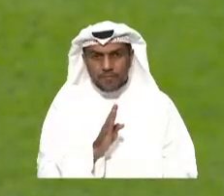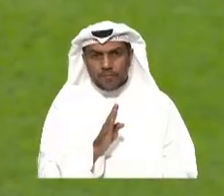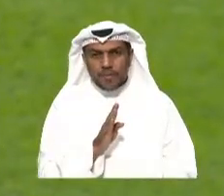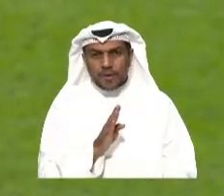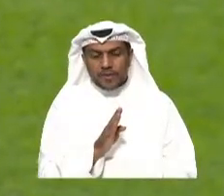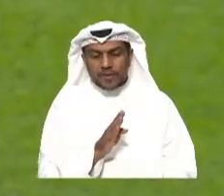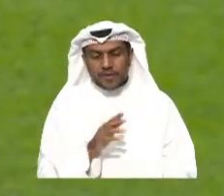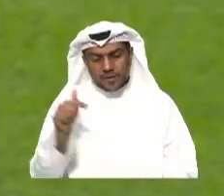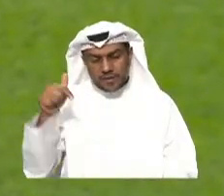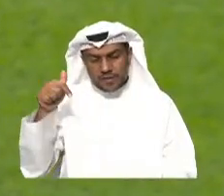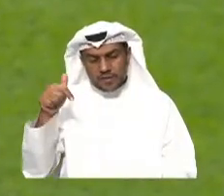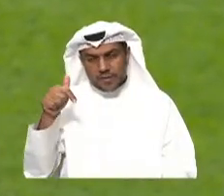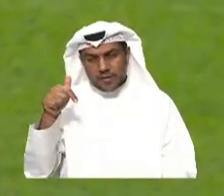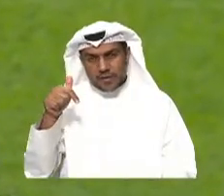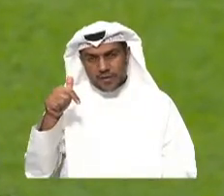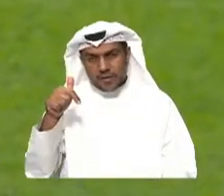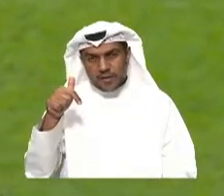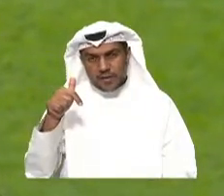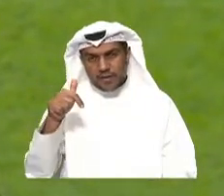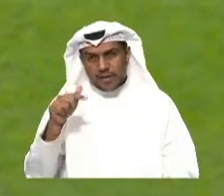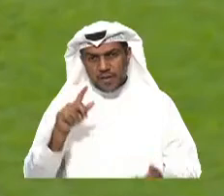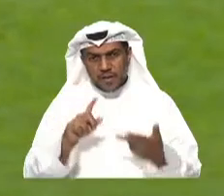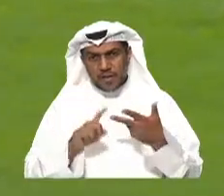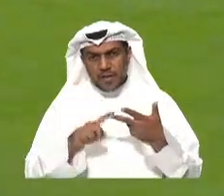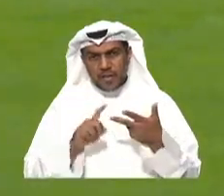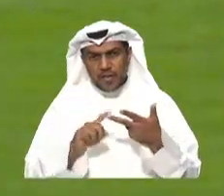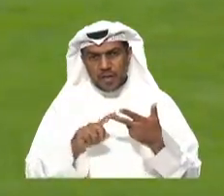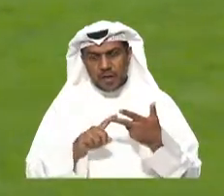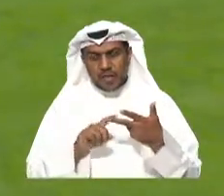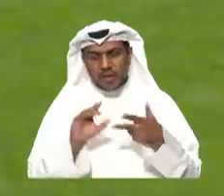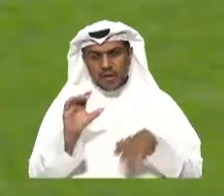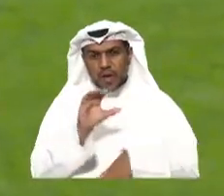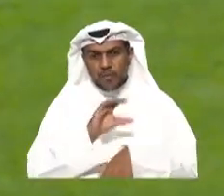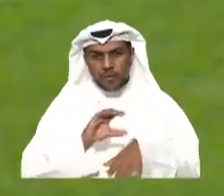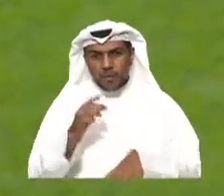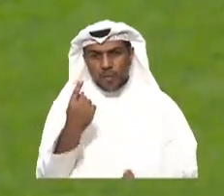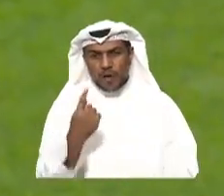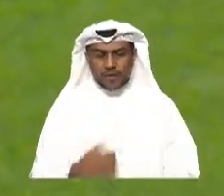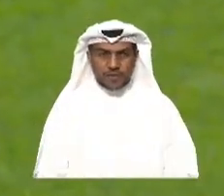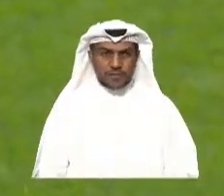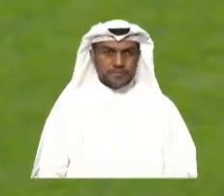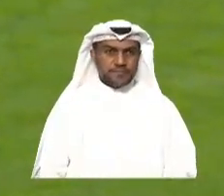لغات في حين تحت الكاميرا والمركز الثالث برصيد نقطه واحده